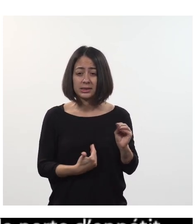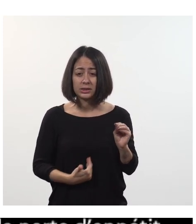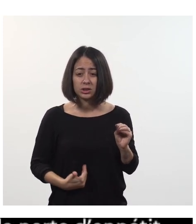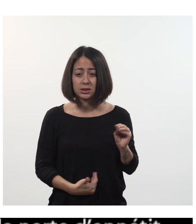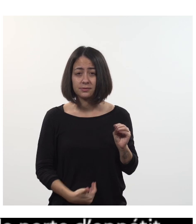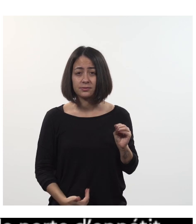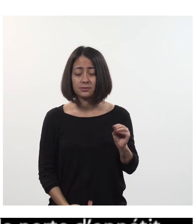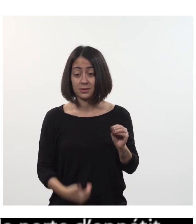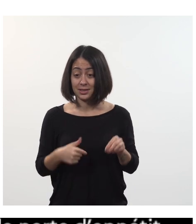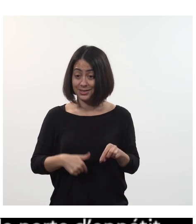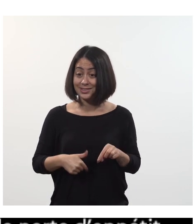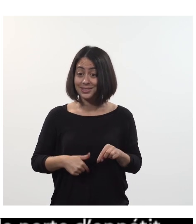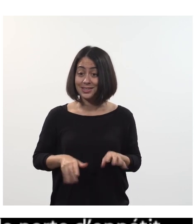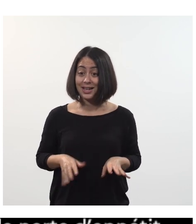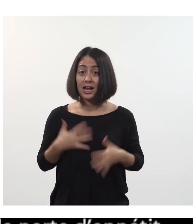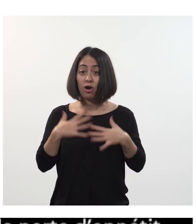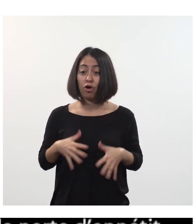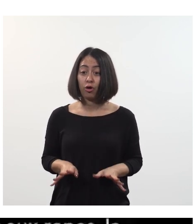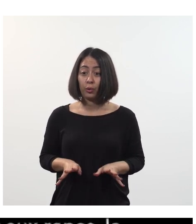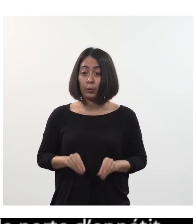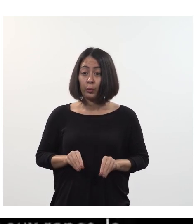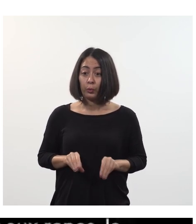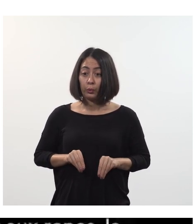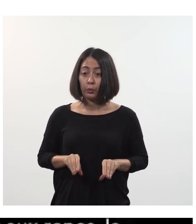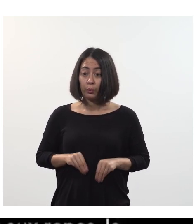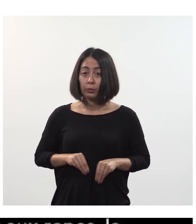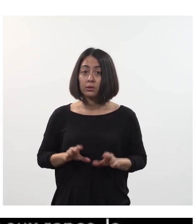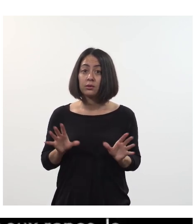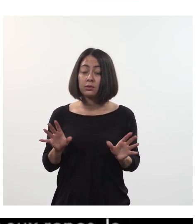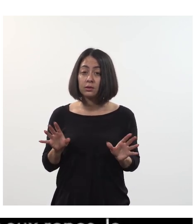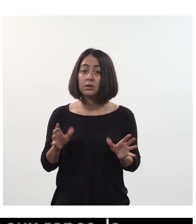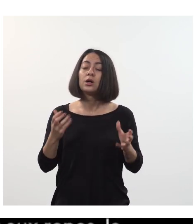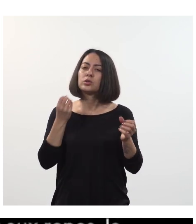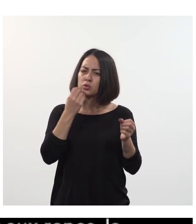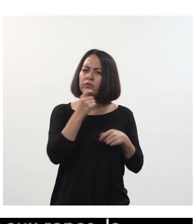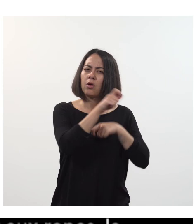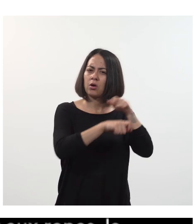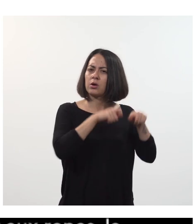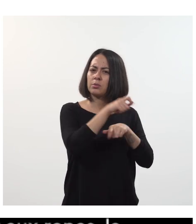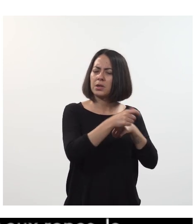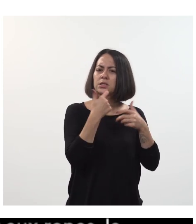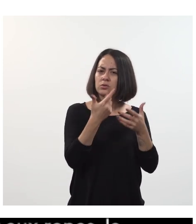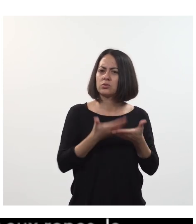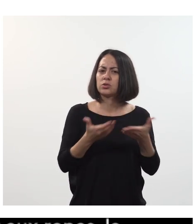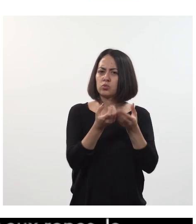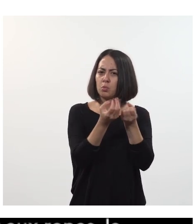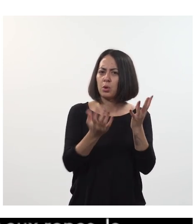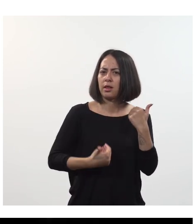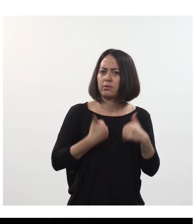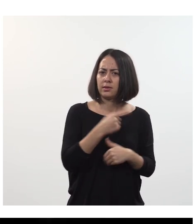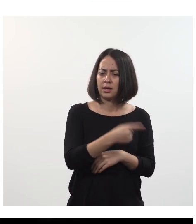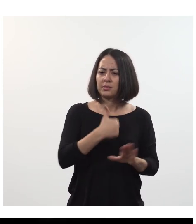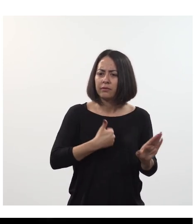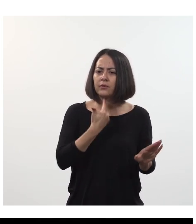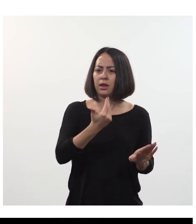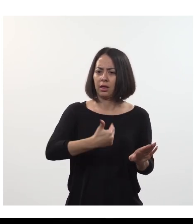où les nutriments vont être absorbés. Donc, les patients, assez souvent dans les situations de polyhandicap, peuvent avoir des gros reflux hein, gastro-œsophagiens. Donc, les aliments